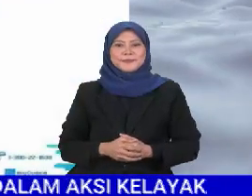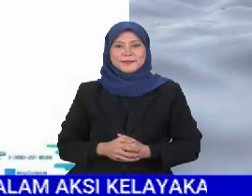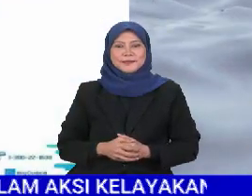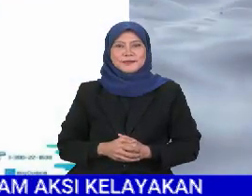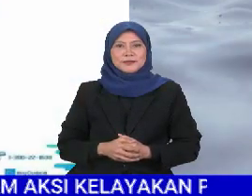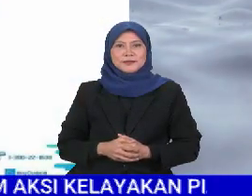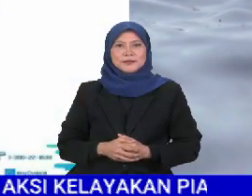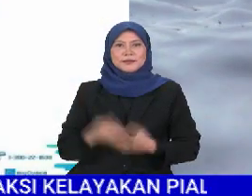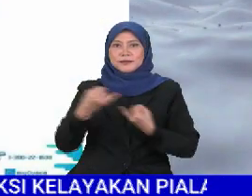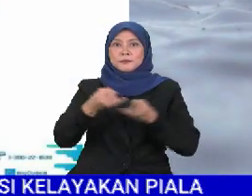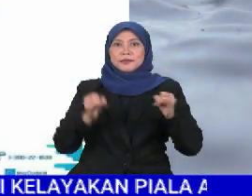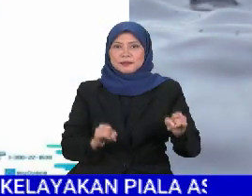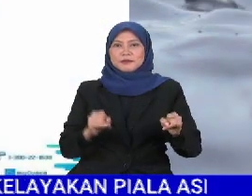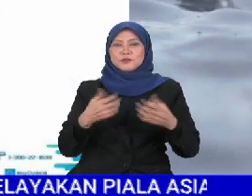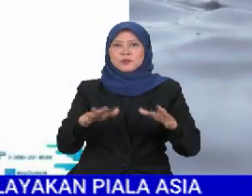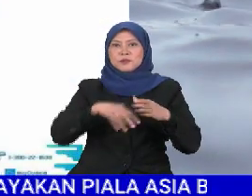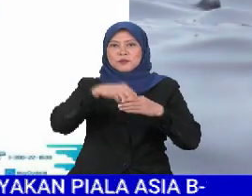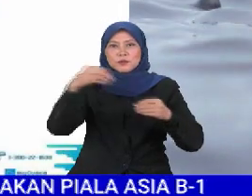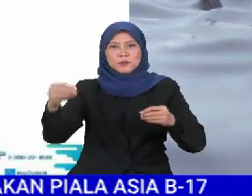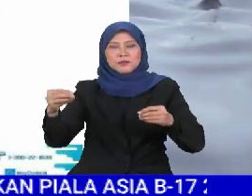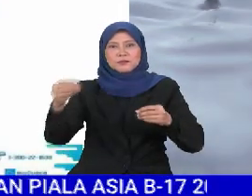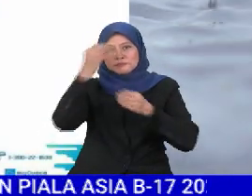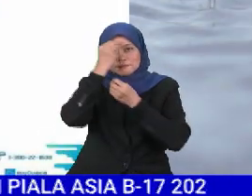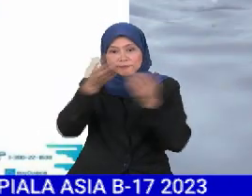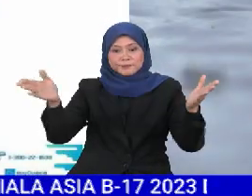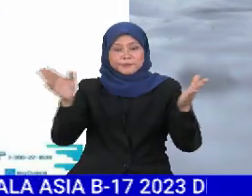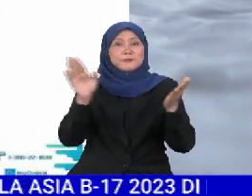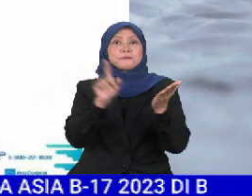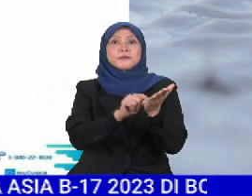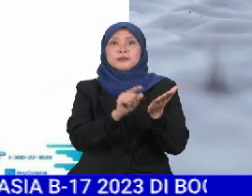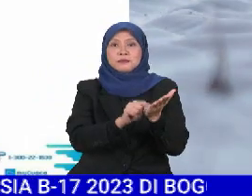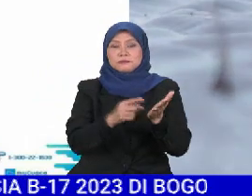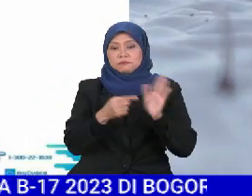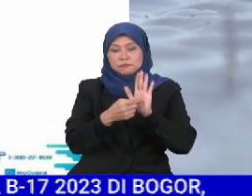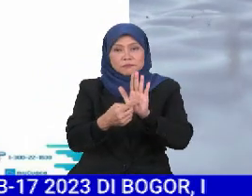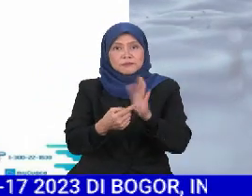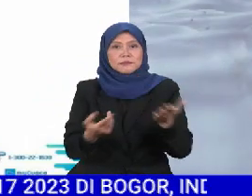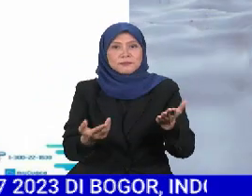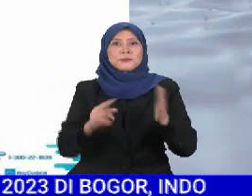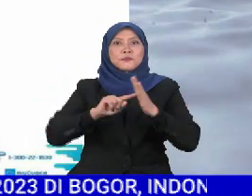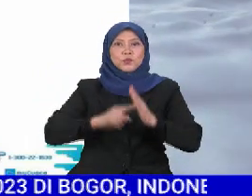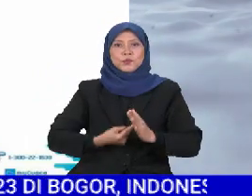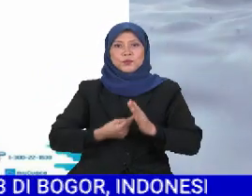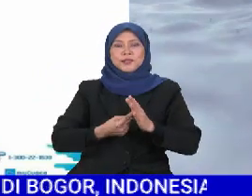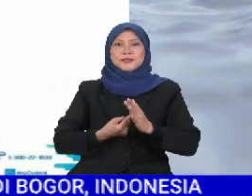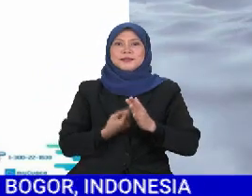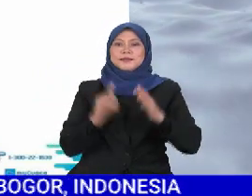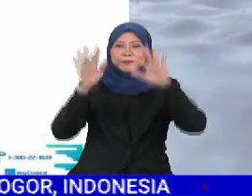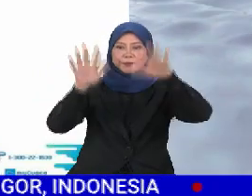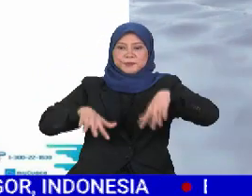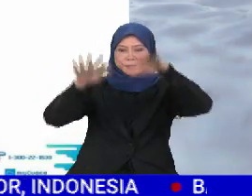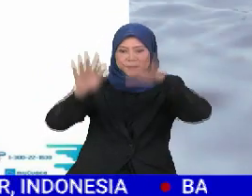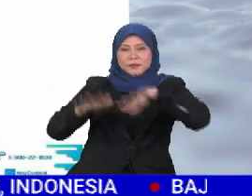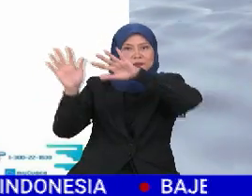Dan selain itu, jabatan kami juga telah mengeluarkan kenyataan media menandakan bermulanya fasa peralihan monsun